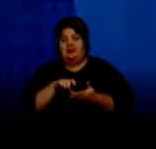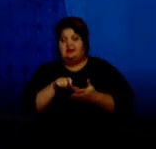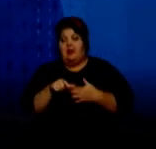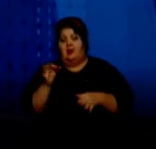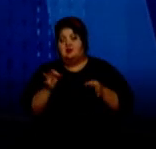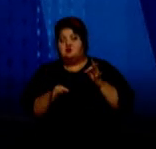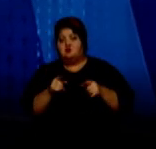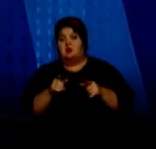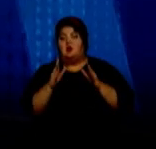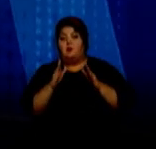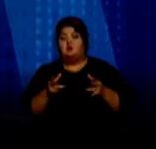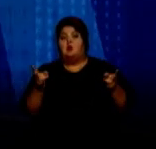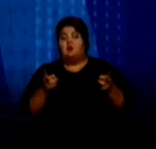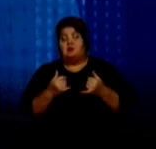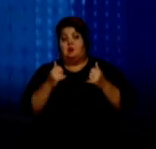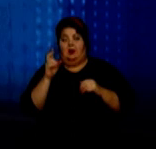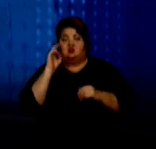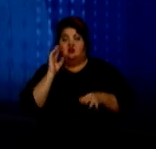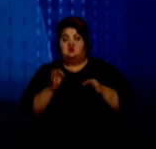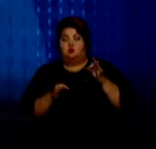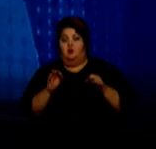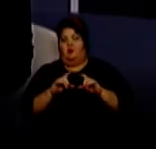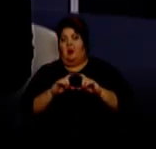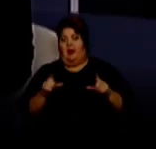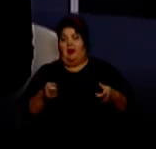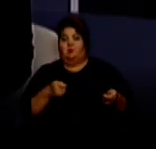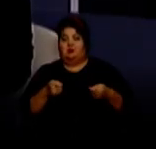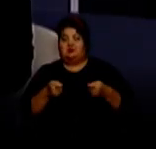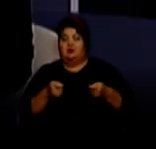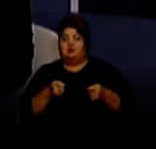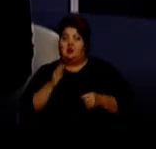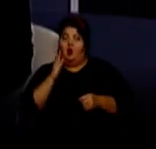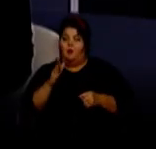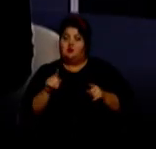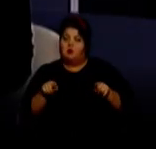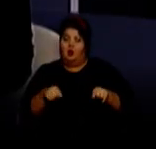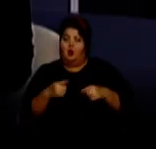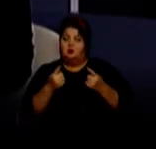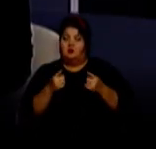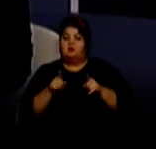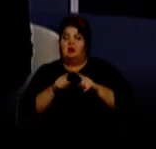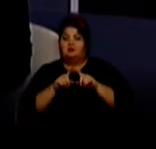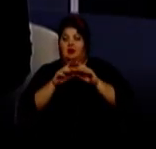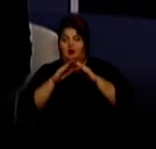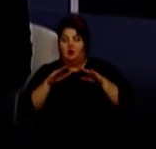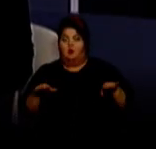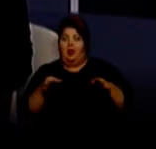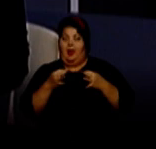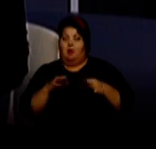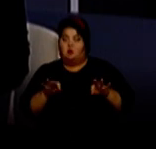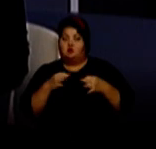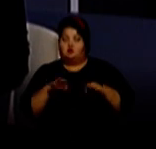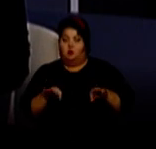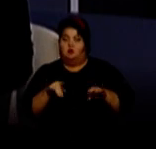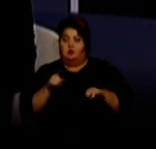будуть потрібні для Державної судової адміністрації. Чи буде оновлений кадетський корпус доступним для людей з